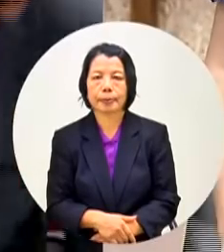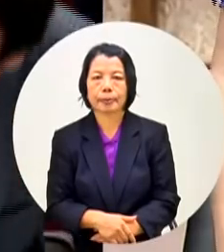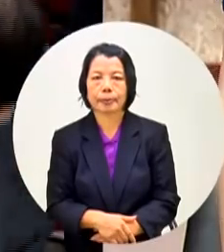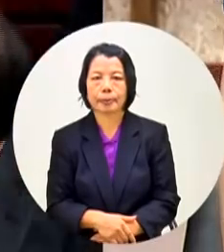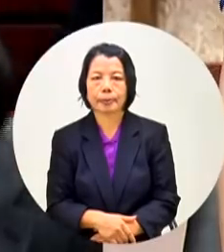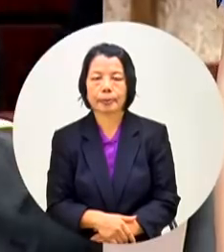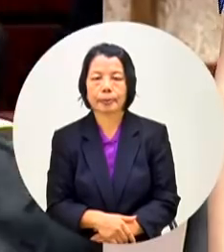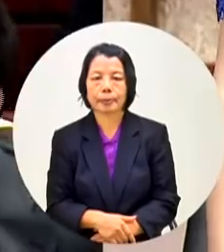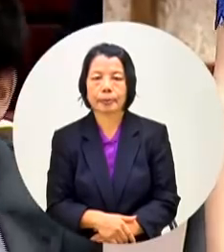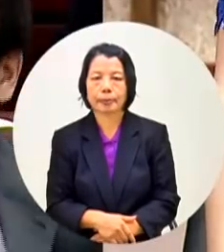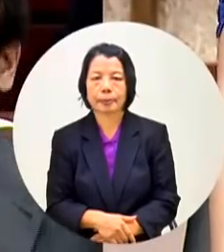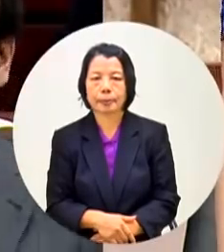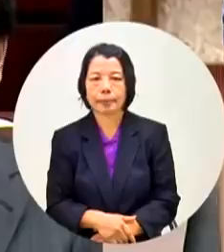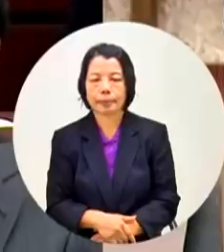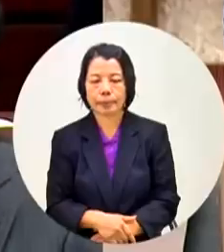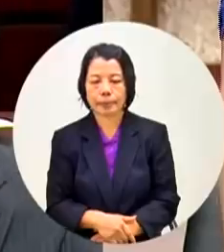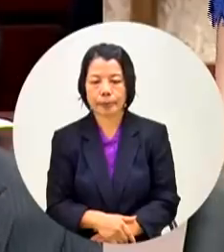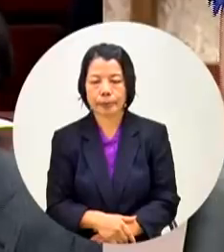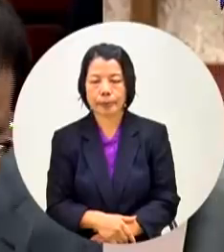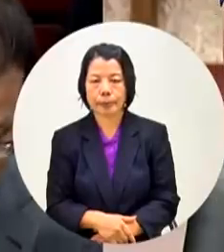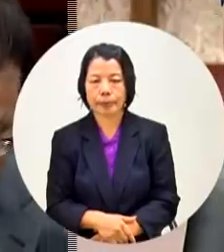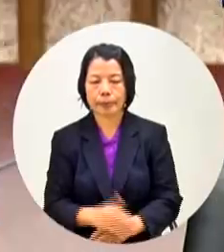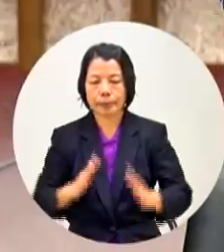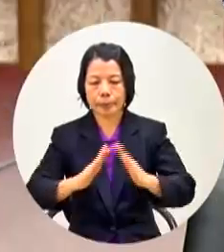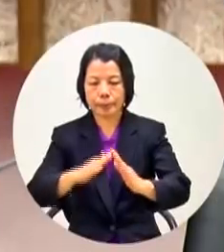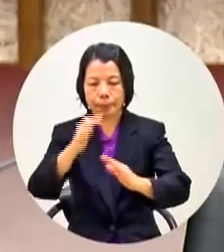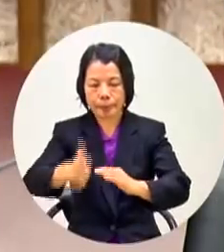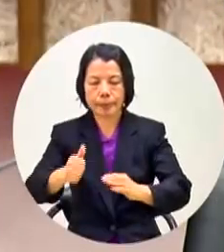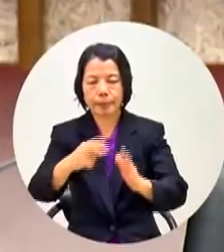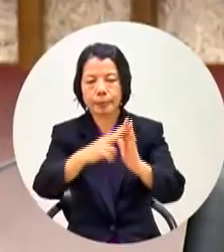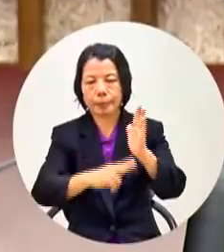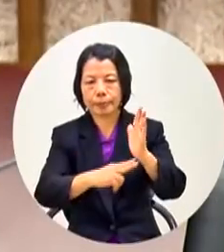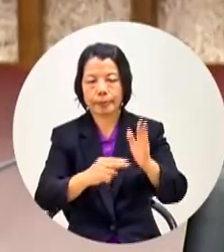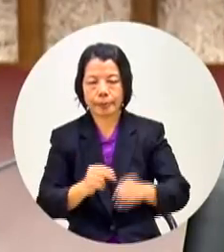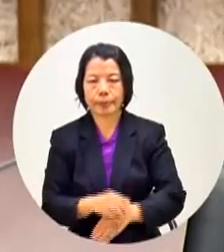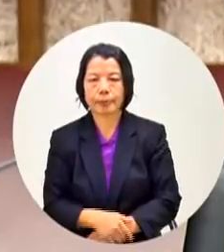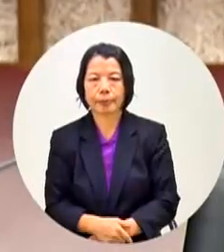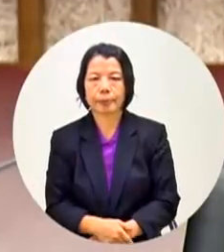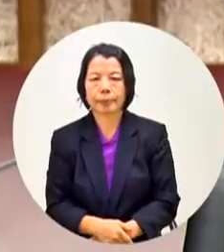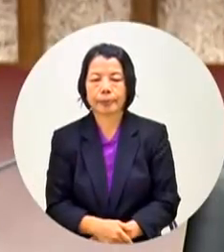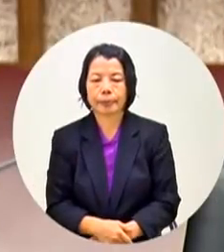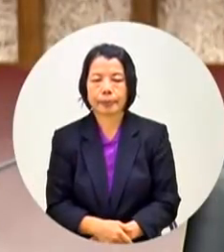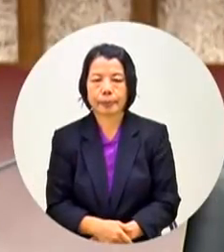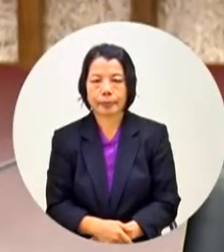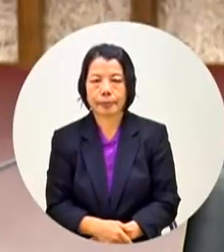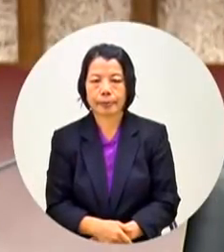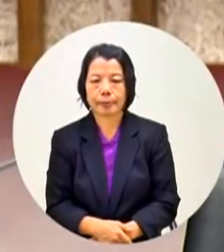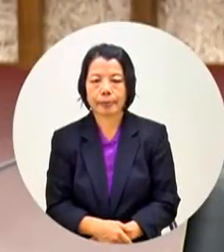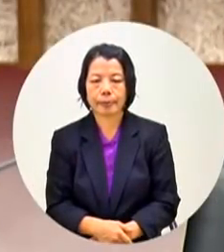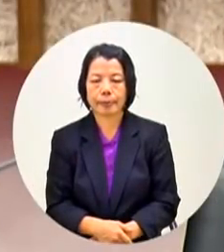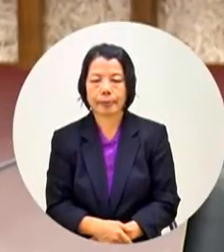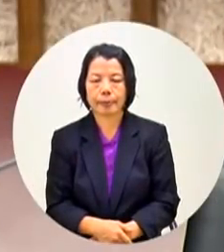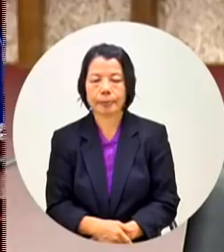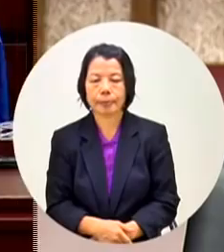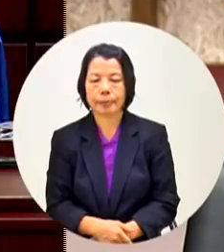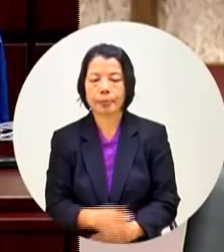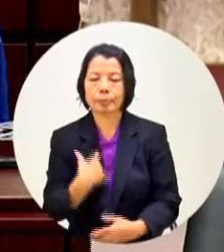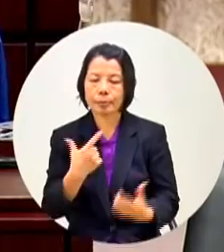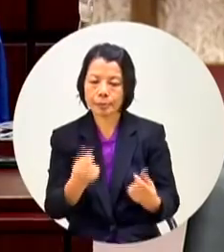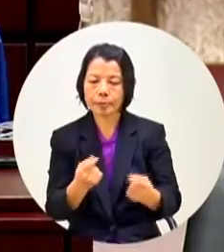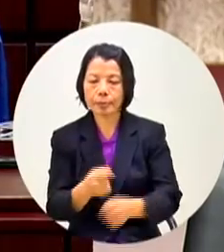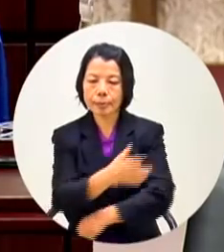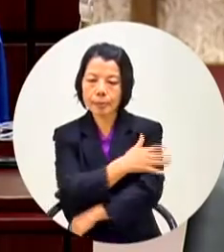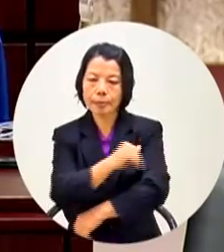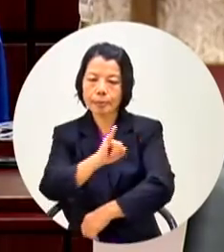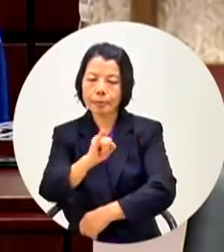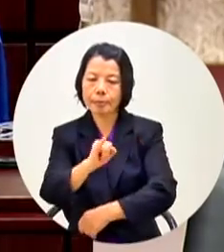来，市长说明。 谢谢。还是一样，我想刚刚陈若翠议员所提到的，大概